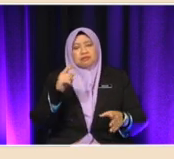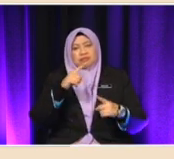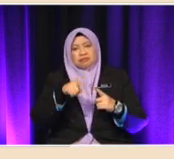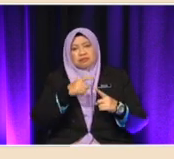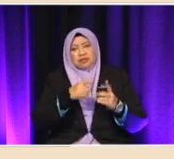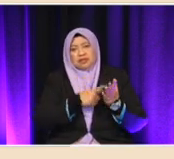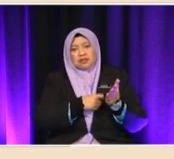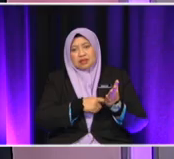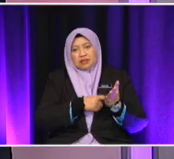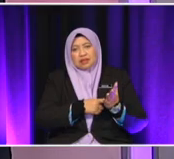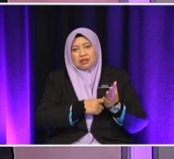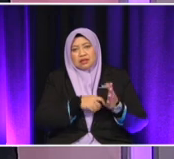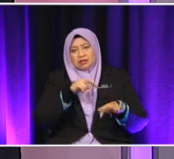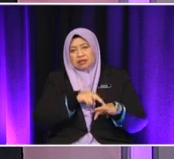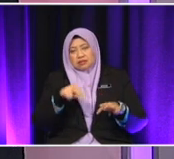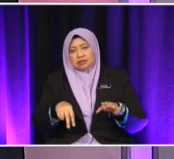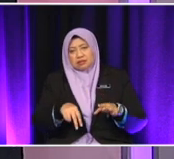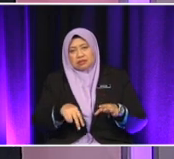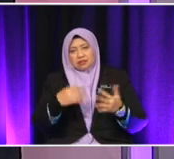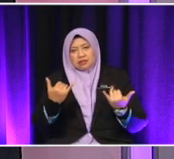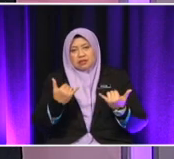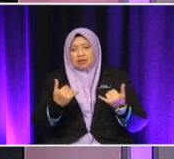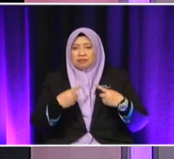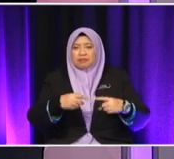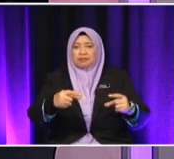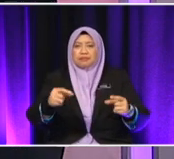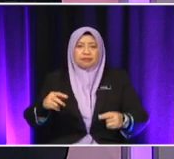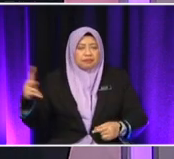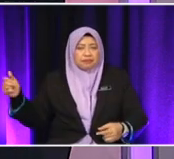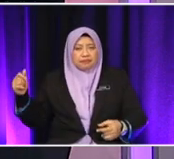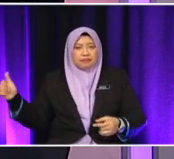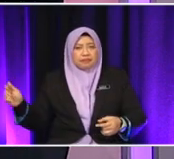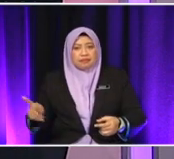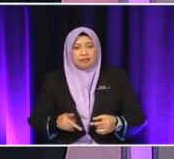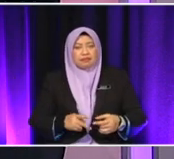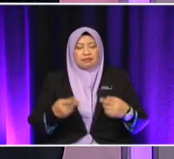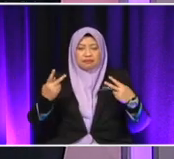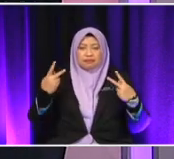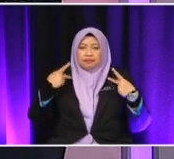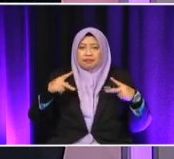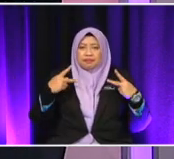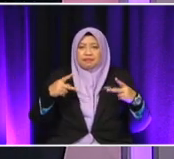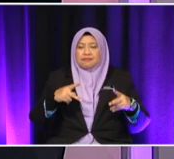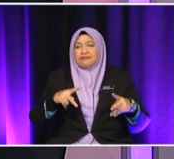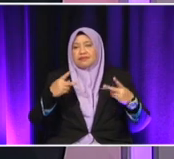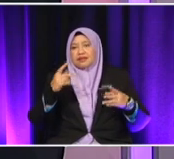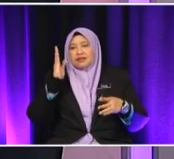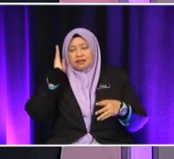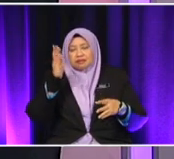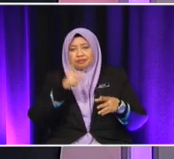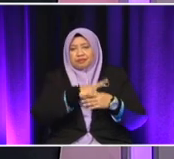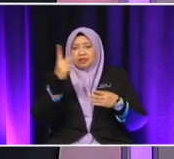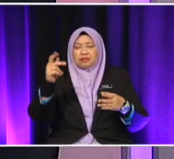penawaran akan bergerak ke kanan sekarang kenapa Sebab keluar akan coba menjualnya sekarang kalau Tunggu